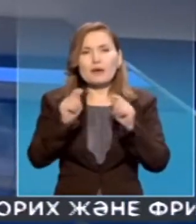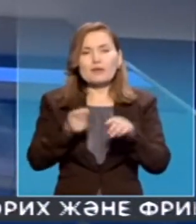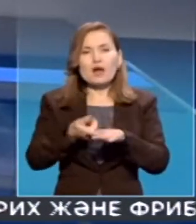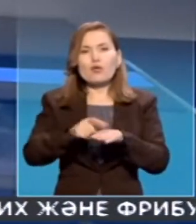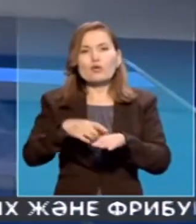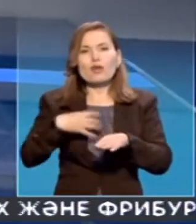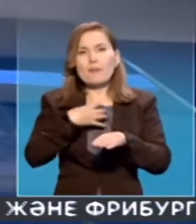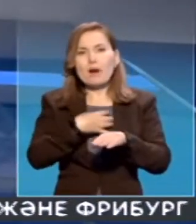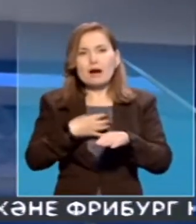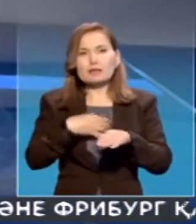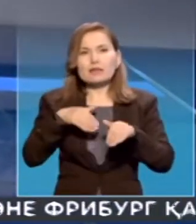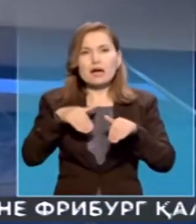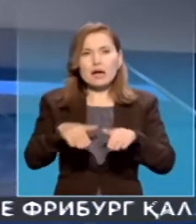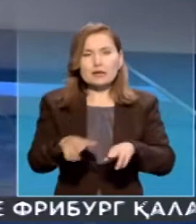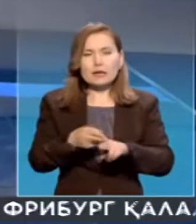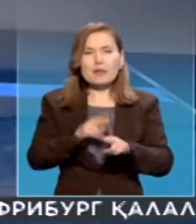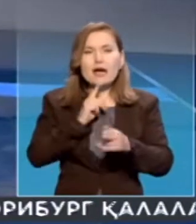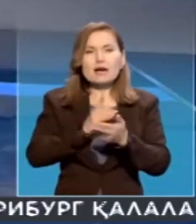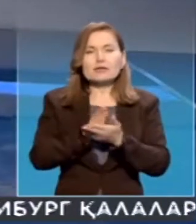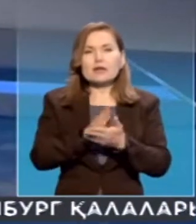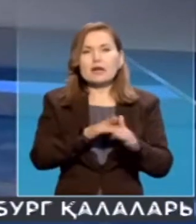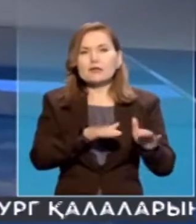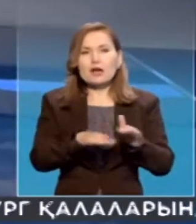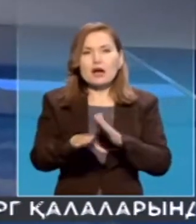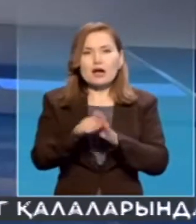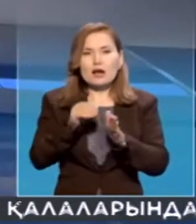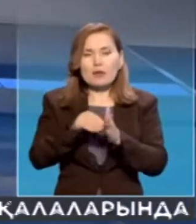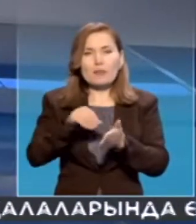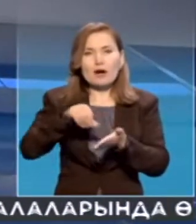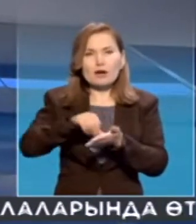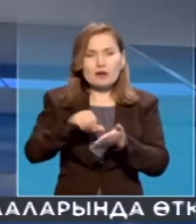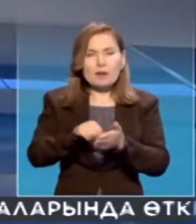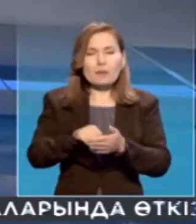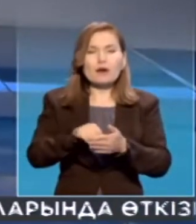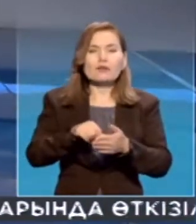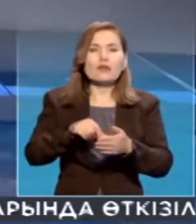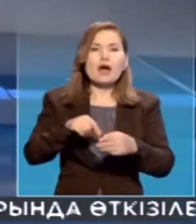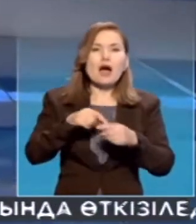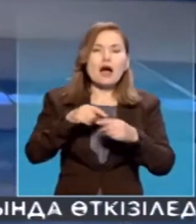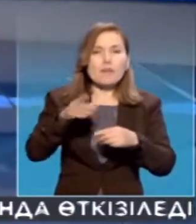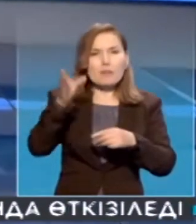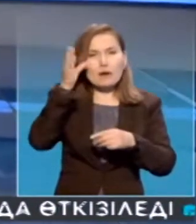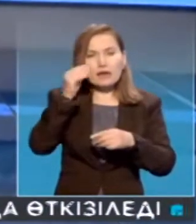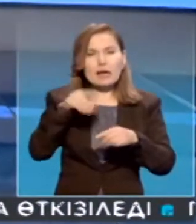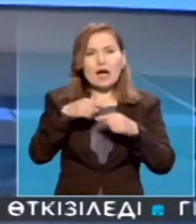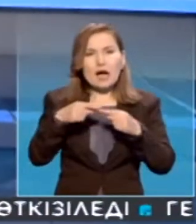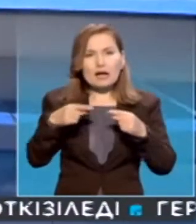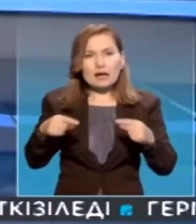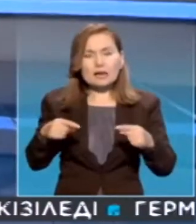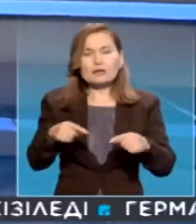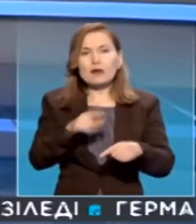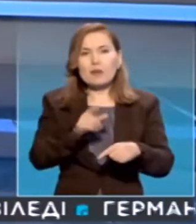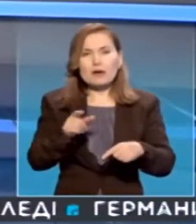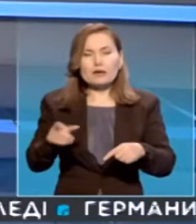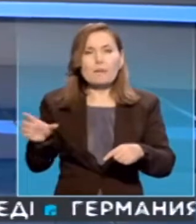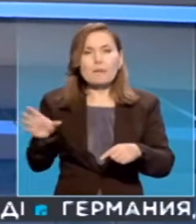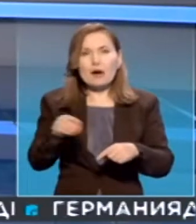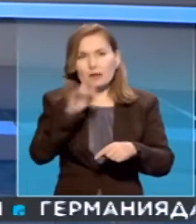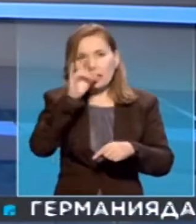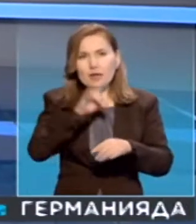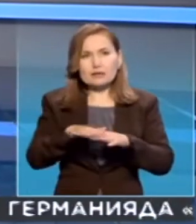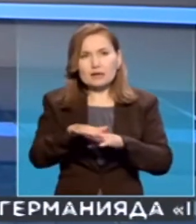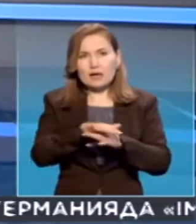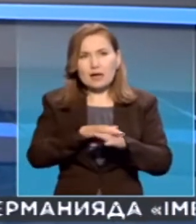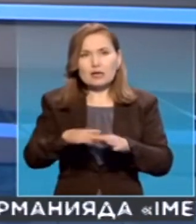маңызды қадам дейді тұрғындар. Саяси науқанға қатысты көптің пікірі де әр алуан, дегенмен басым бөлігі референдумды қолдайтынын білдіріп